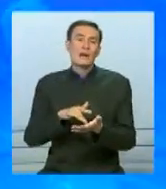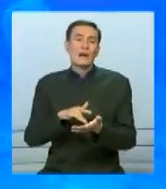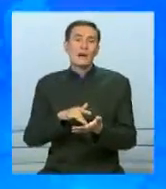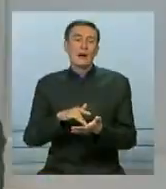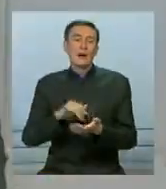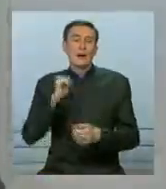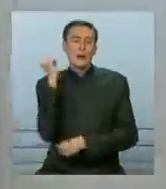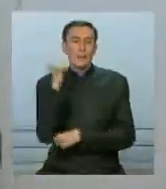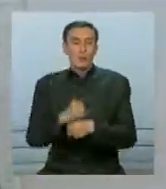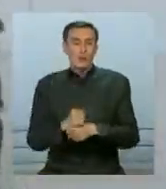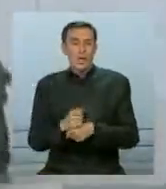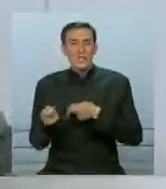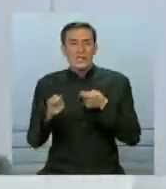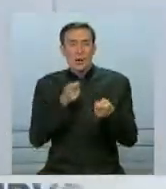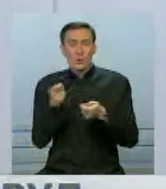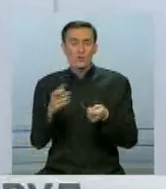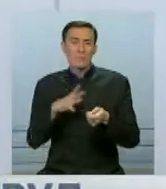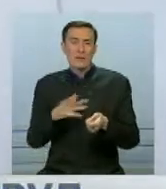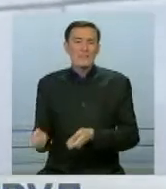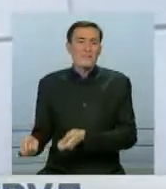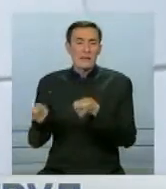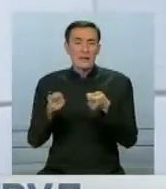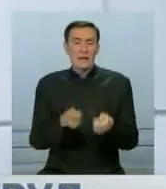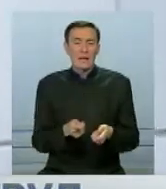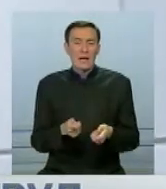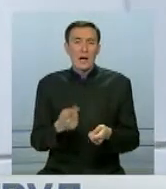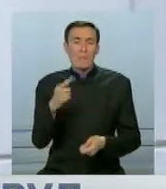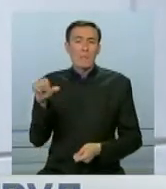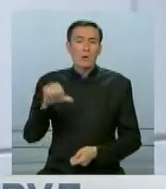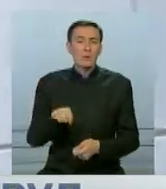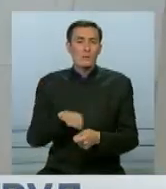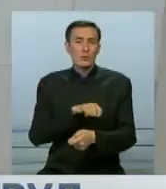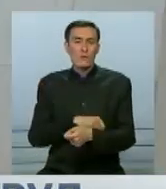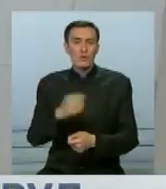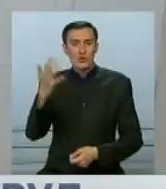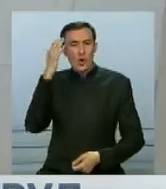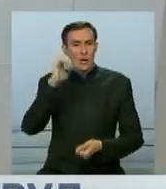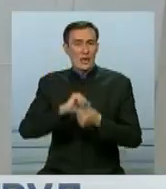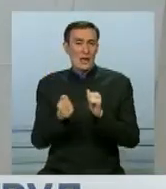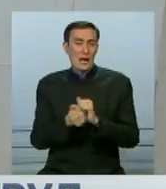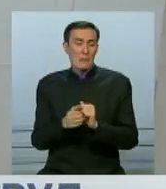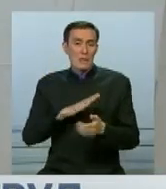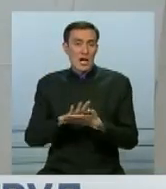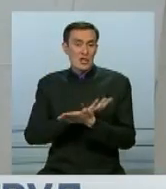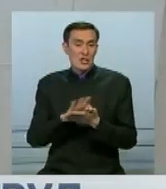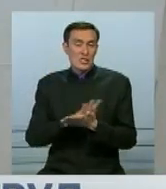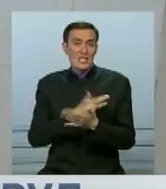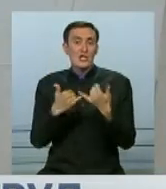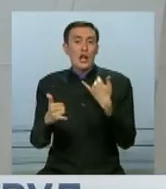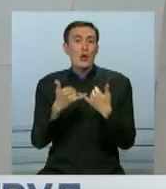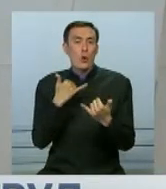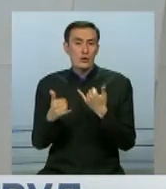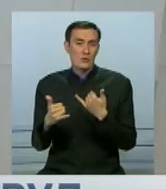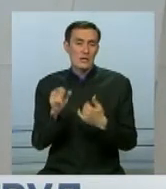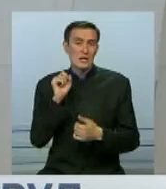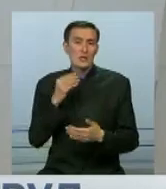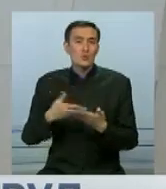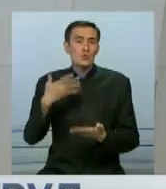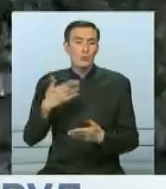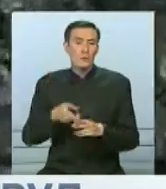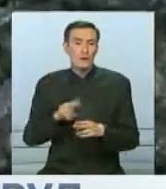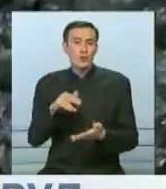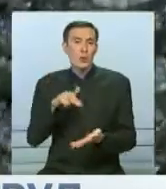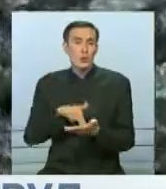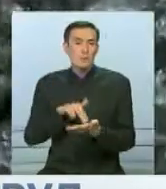страны. Горняки осторожно извлекли полутораметровый черный камень, который после очистки оказался зеленым изумрудом. Специалисты